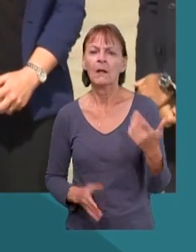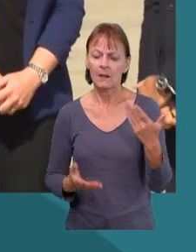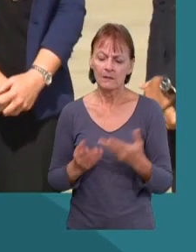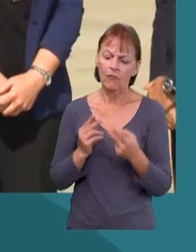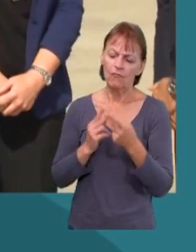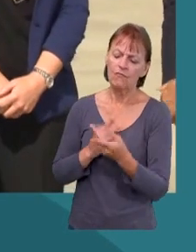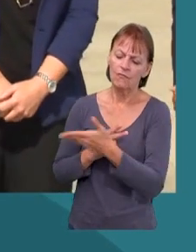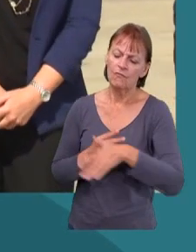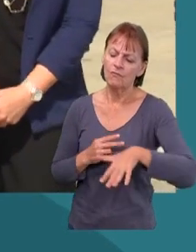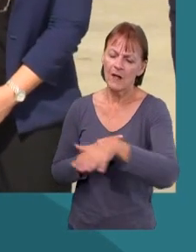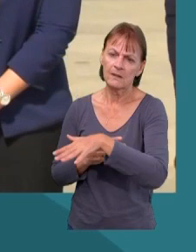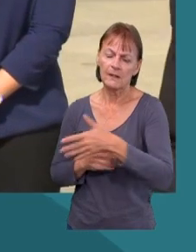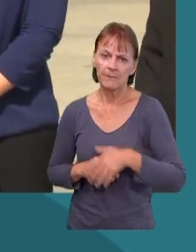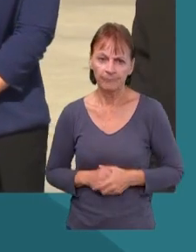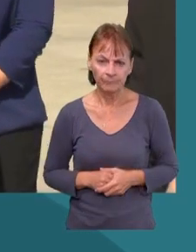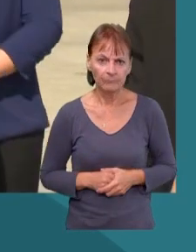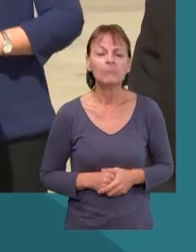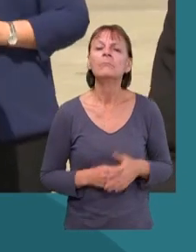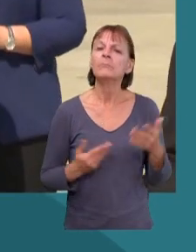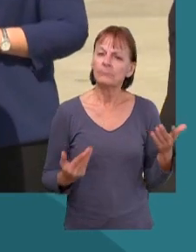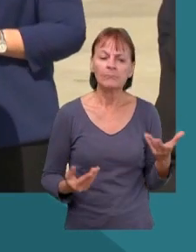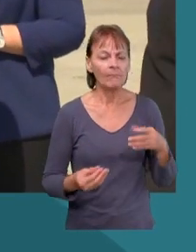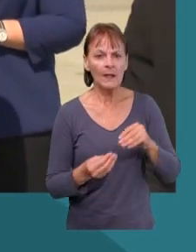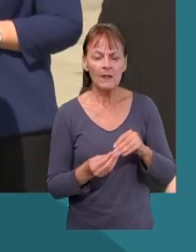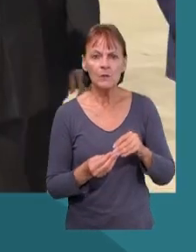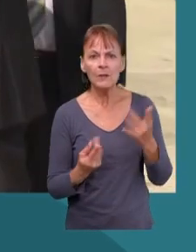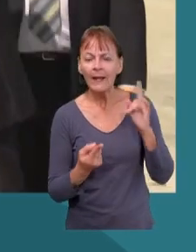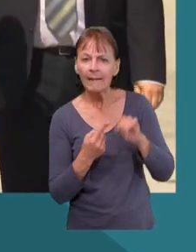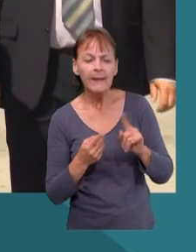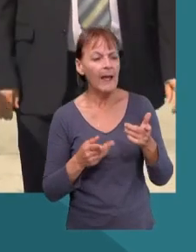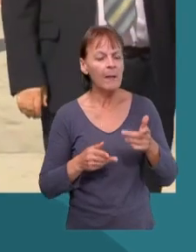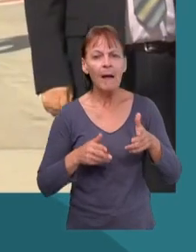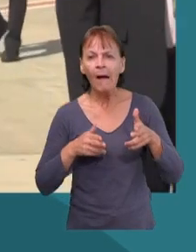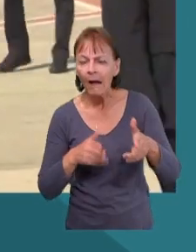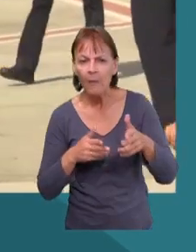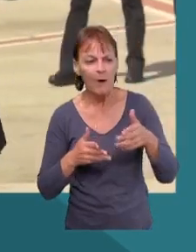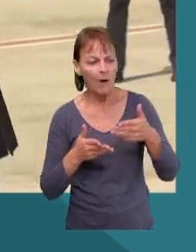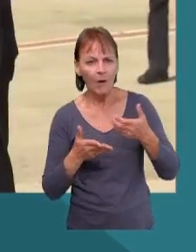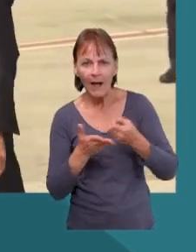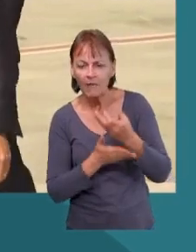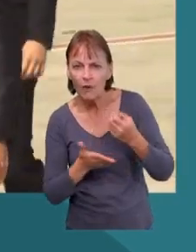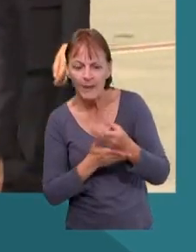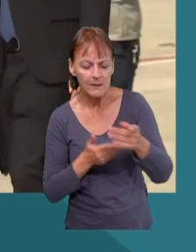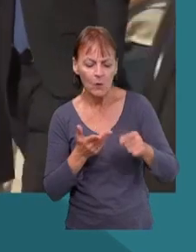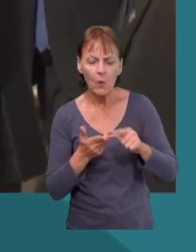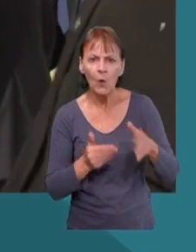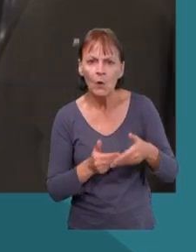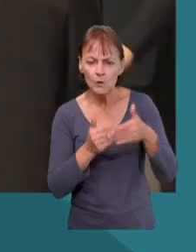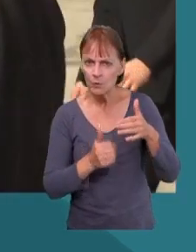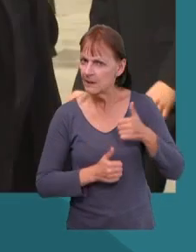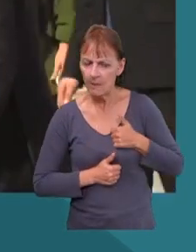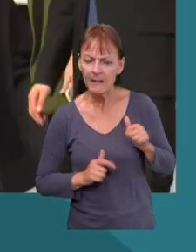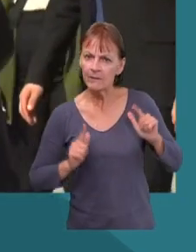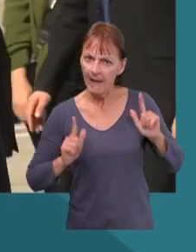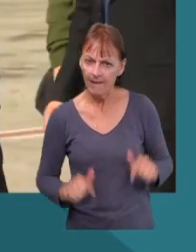hébreu. Et les États-Unis promettent aussi d'être au rendez-vous sur le plan de l'armement, du renseignement et du soutien militaire. Mais les